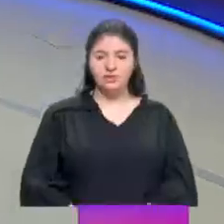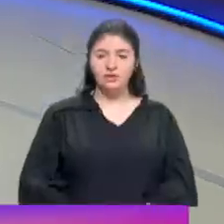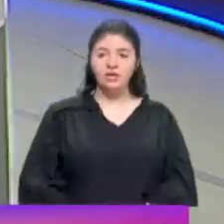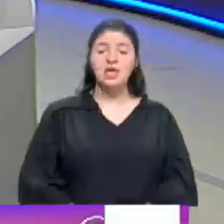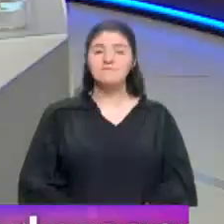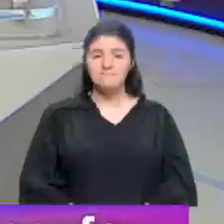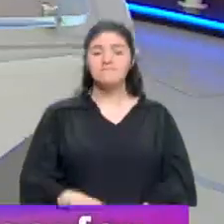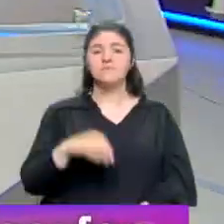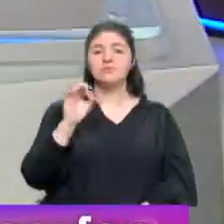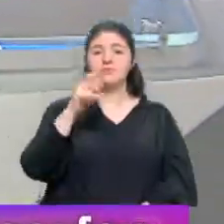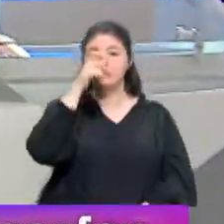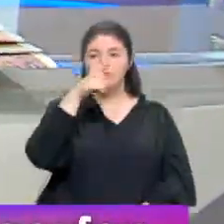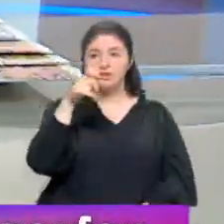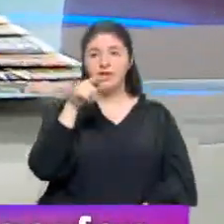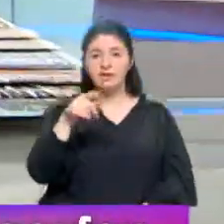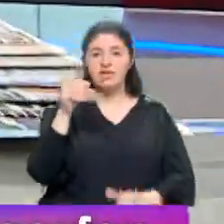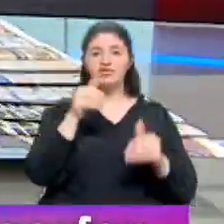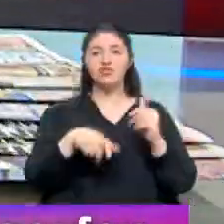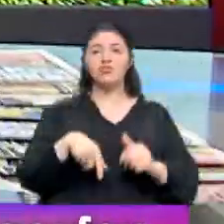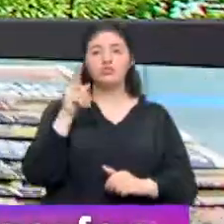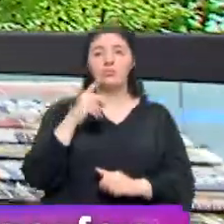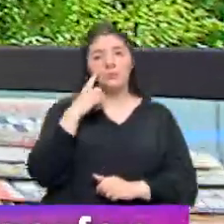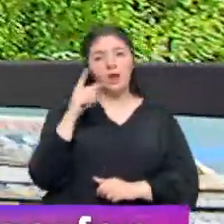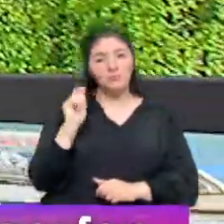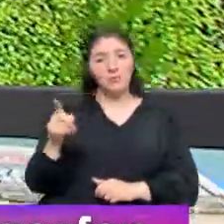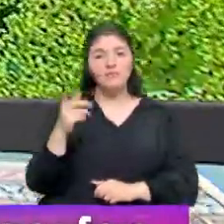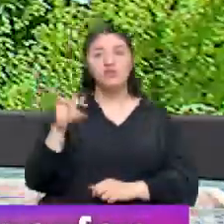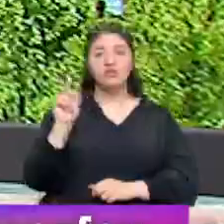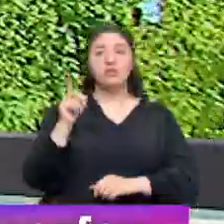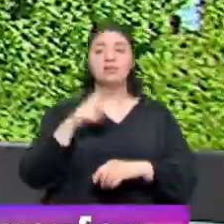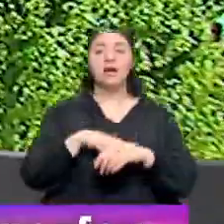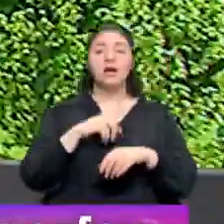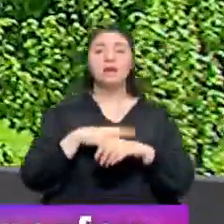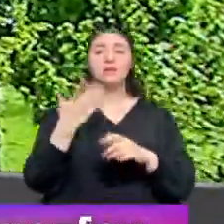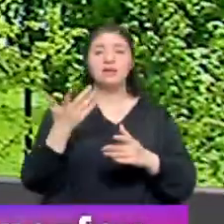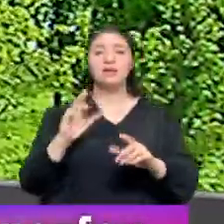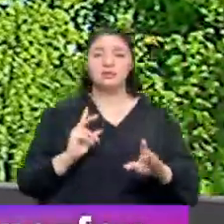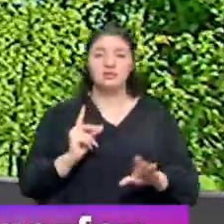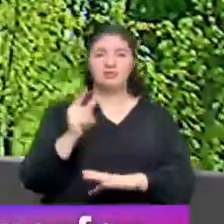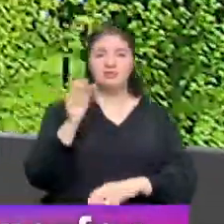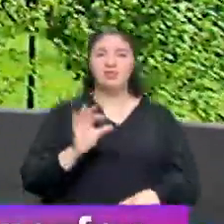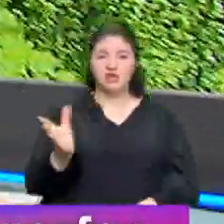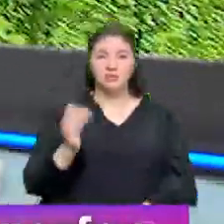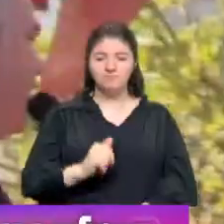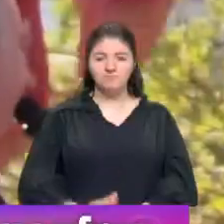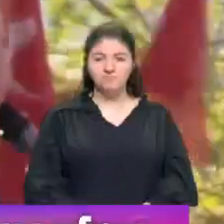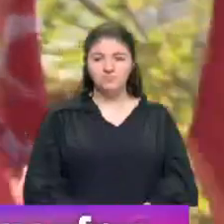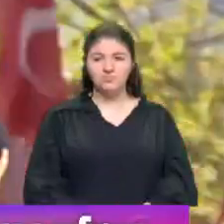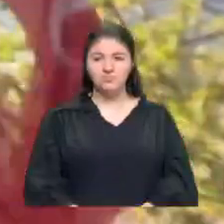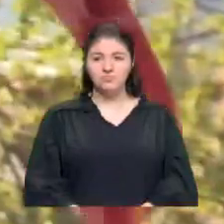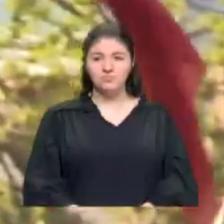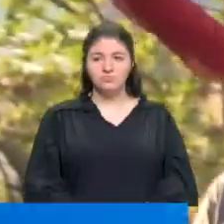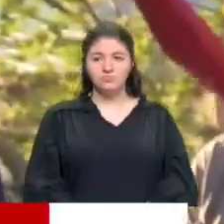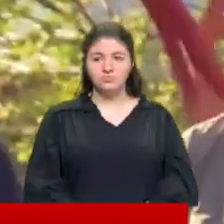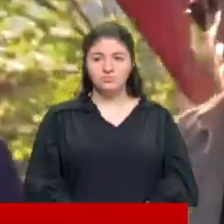Efendim şimdi Türkiye'nin seçim gündemine geçelim ve Çalar Saat'te vitesi arttıralım. Harikasın